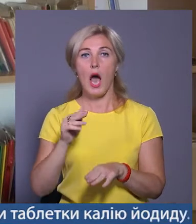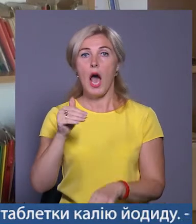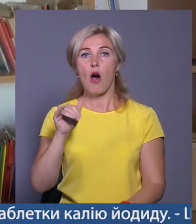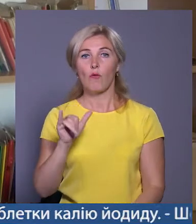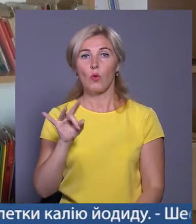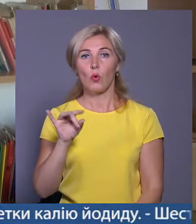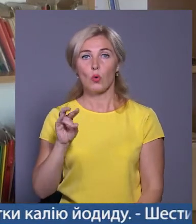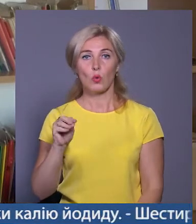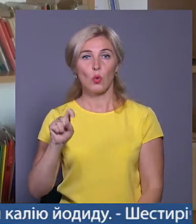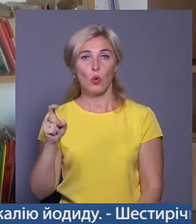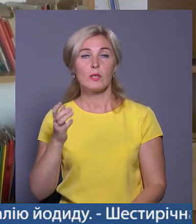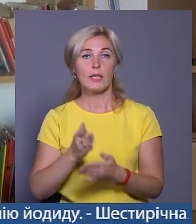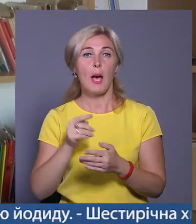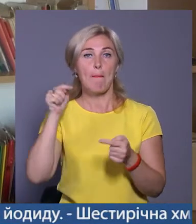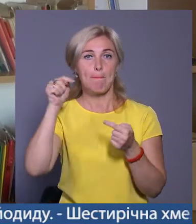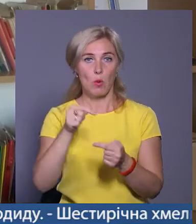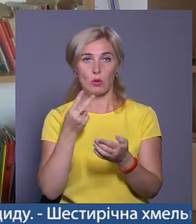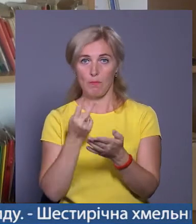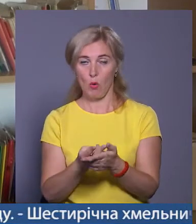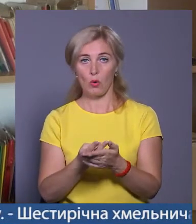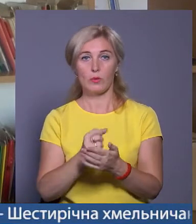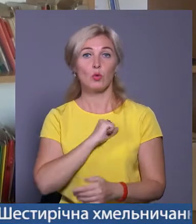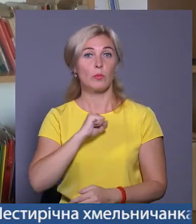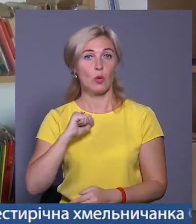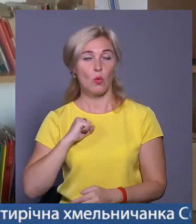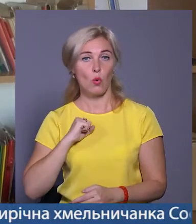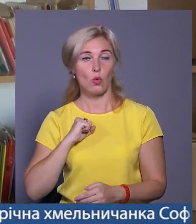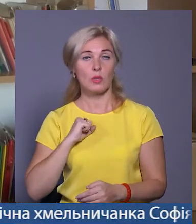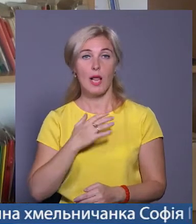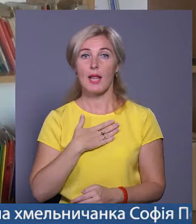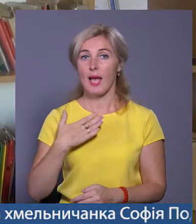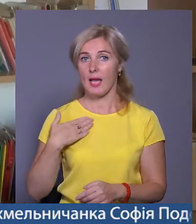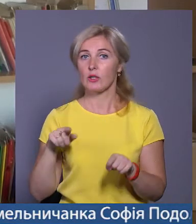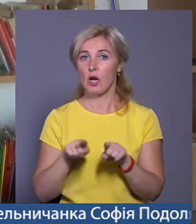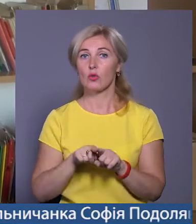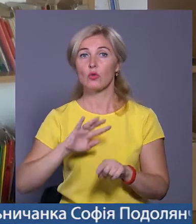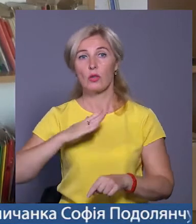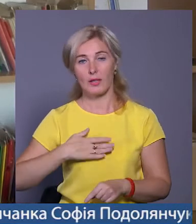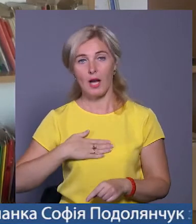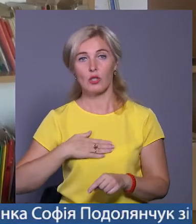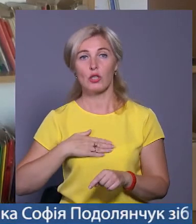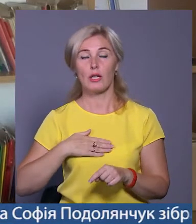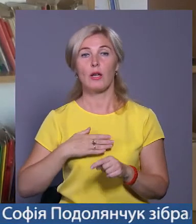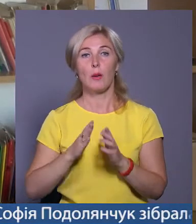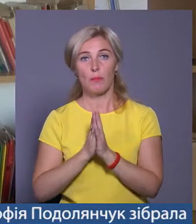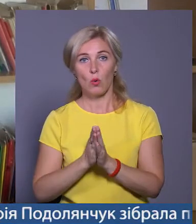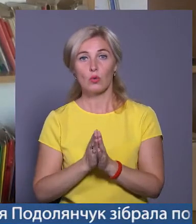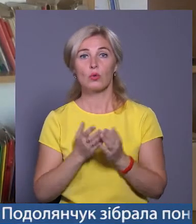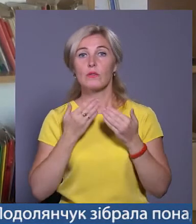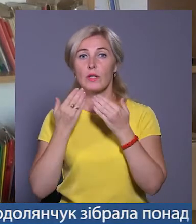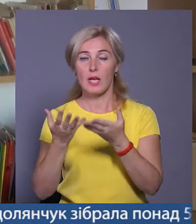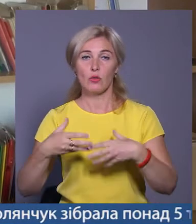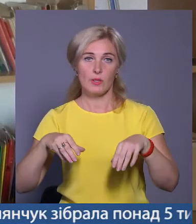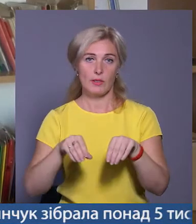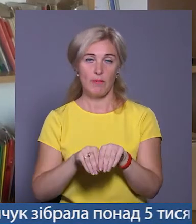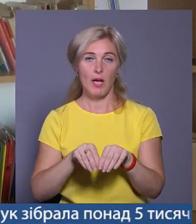є протипоказом, туберкульоз легень. Так що наші шановні клієнти, раджу вам звернутися до сімейного